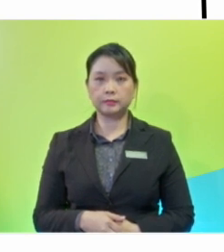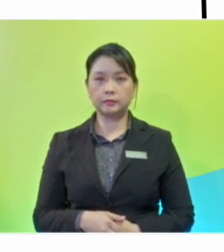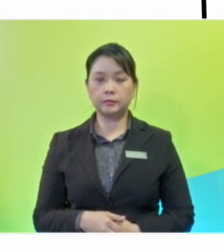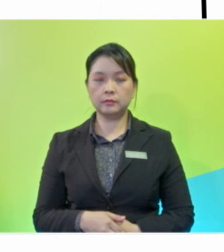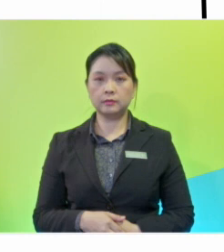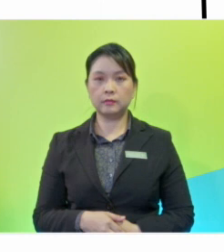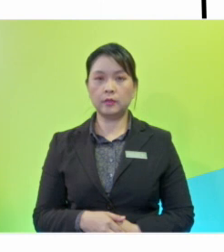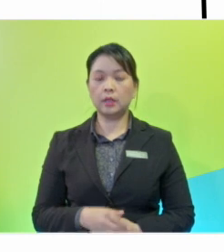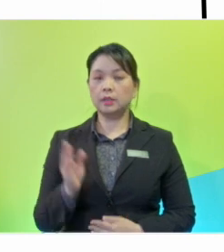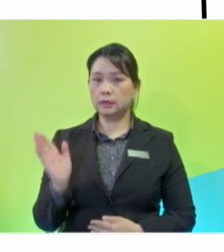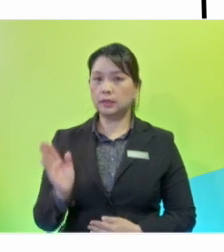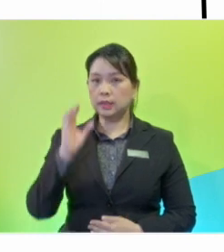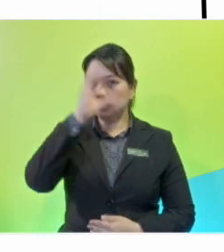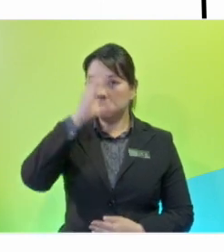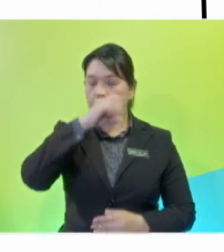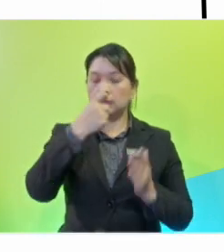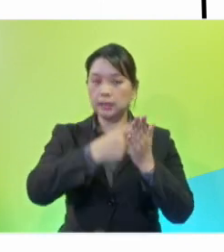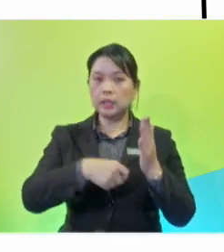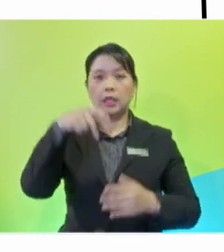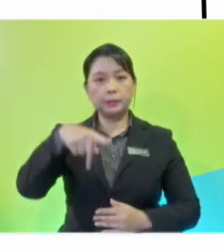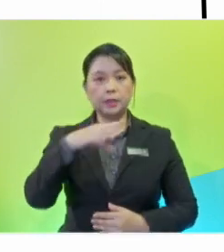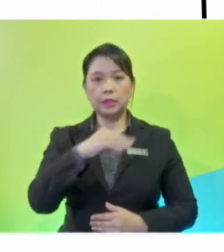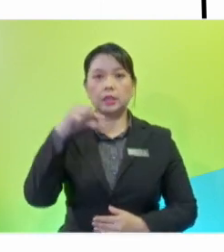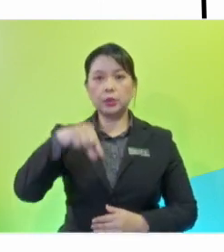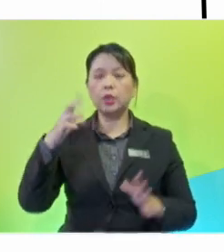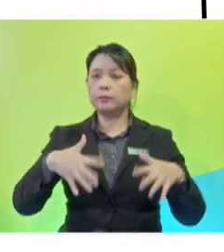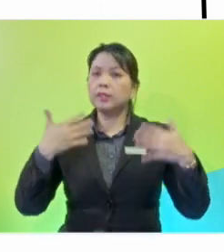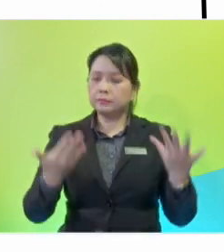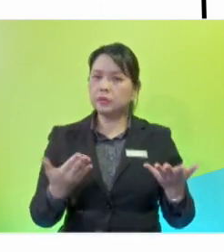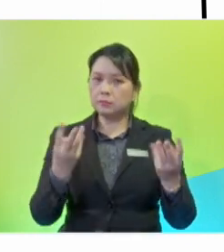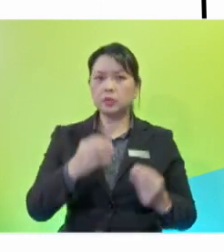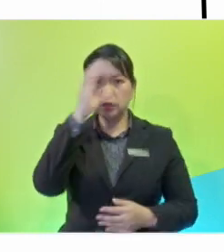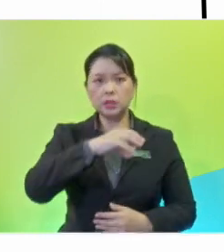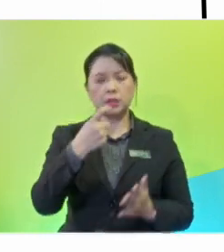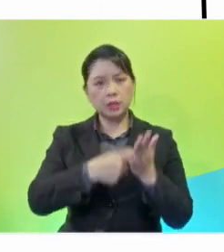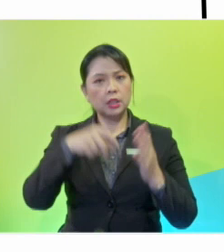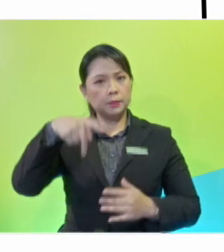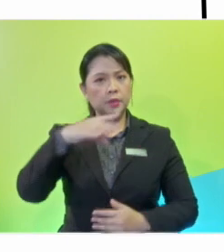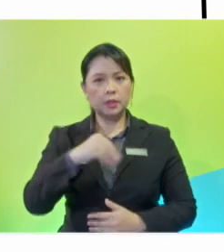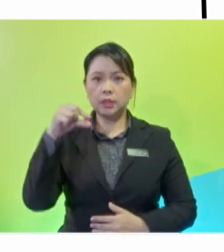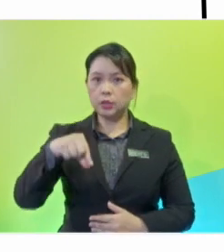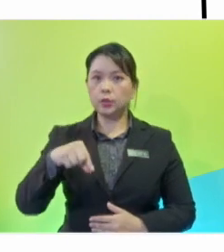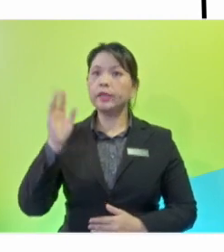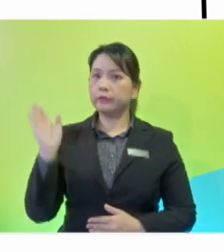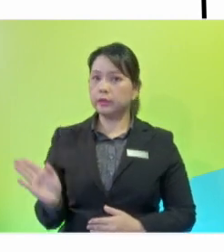cari nilai Phi dan nilai Q cuma cuma Oke ini adalah persamaan kita yang tadi kita dapat